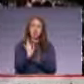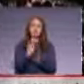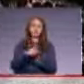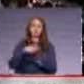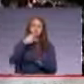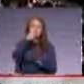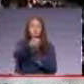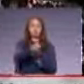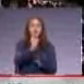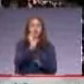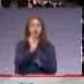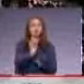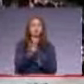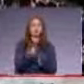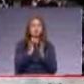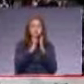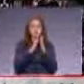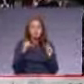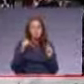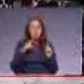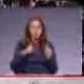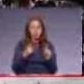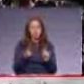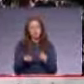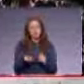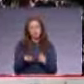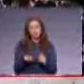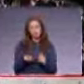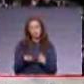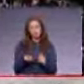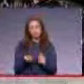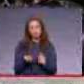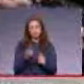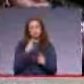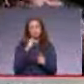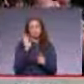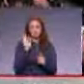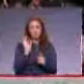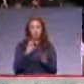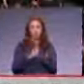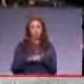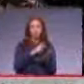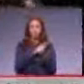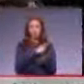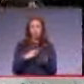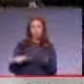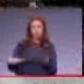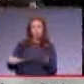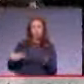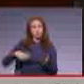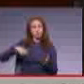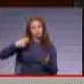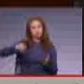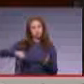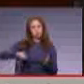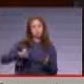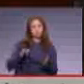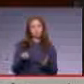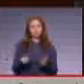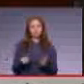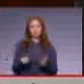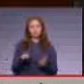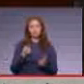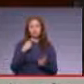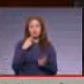الممثلة المصرية، فاهمني إزاي؟ ففي دور للدولة. حاجة كمان بقى تانية،